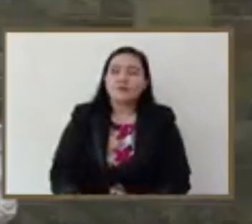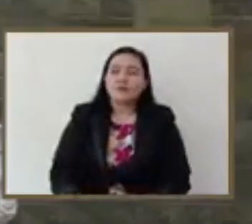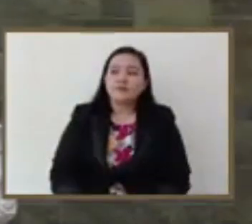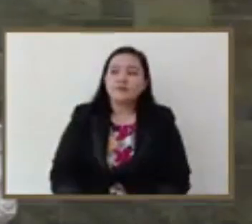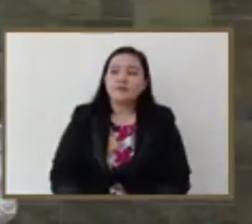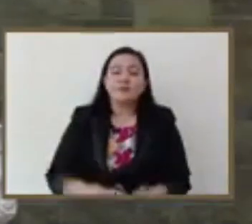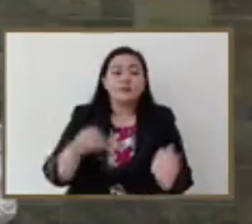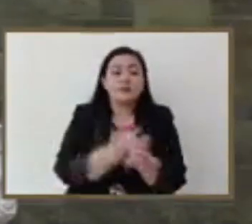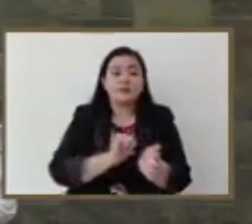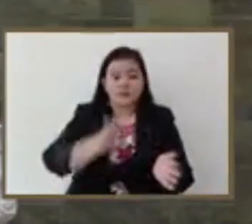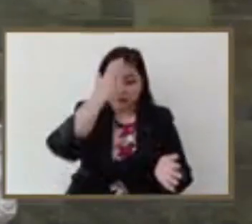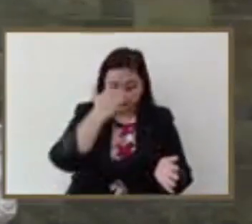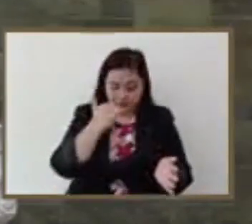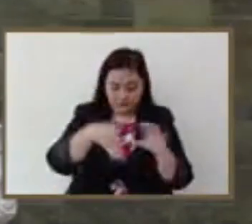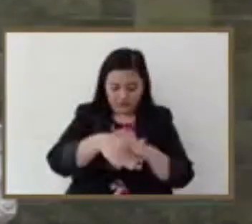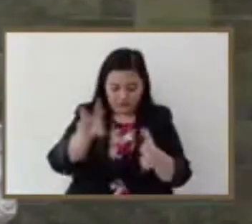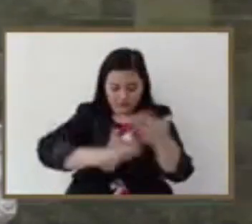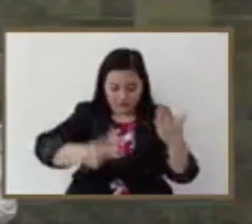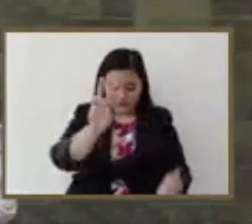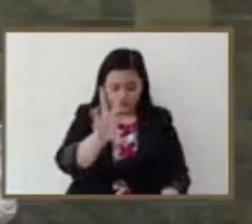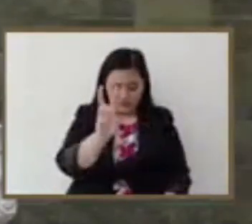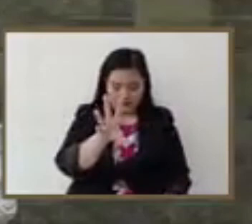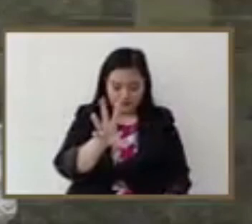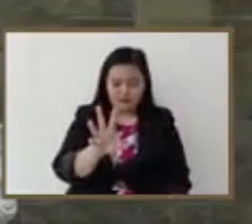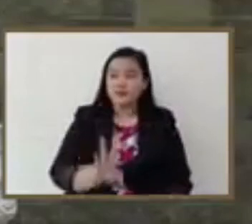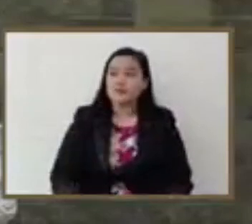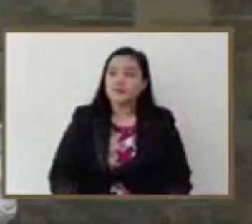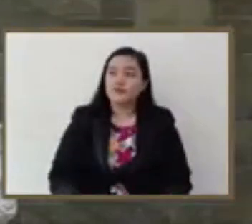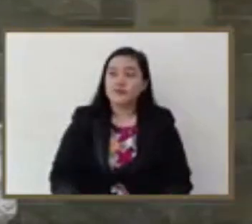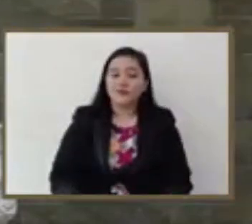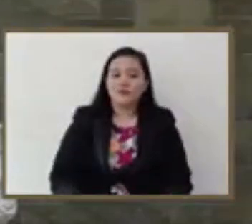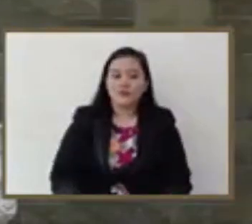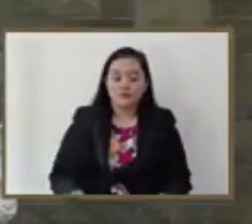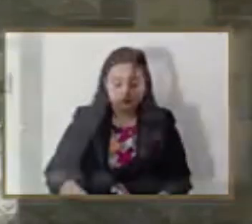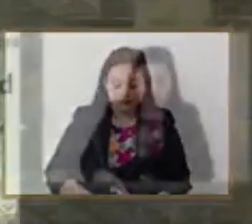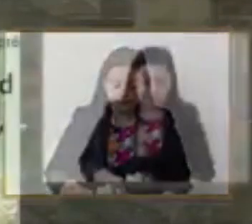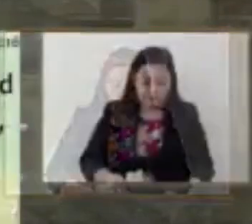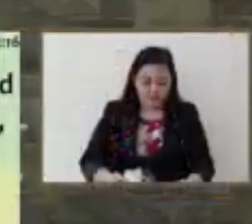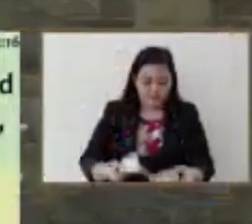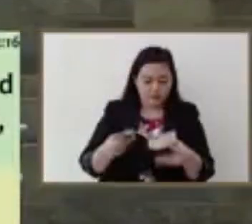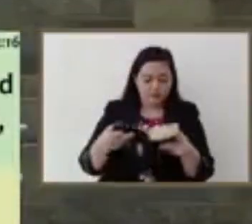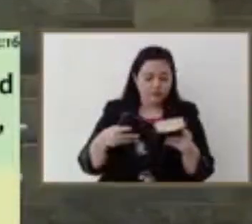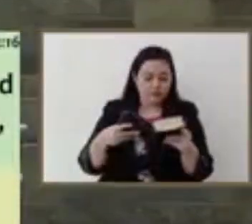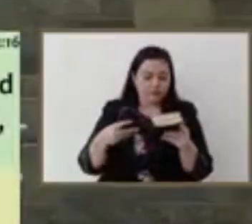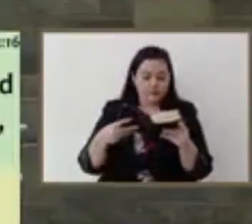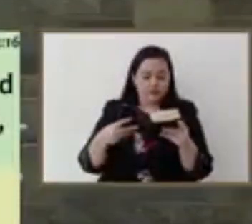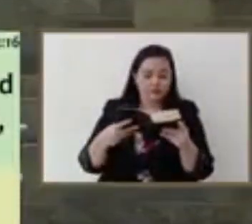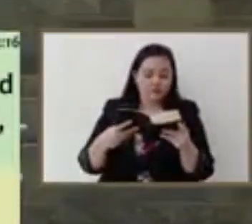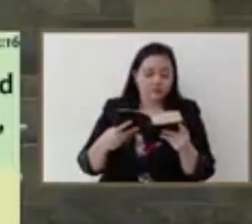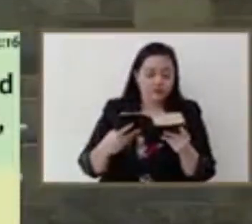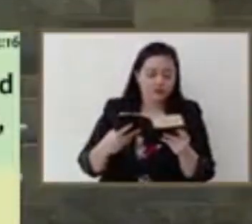wisdom, teaching and admonishing. You see that? Teaching and admonishing